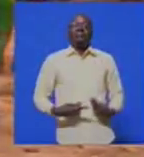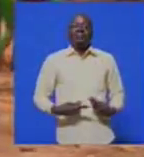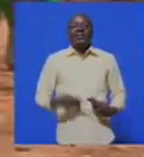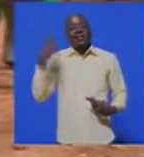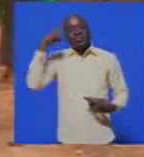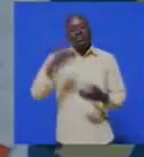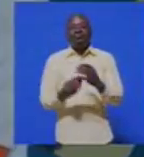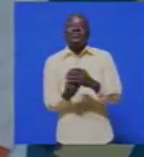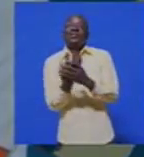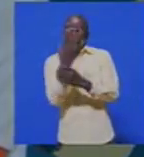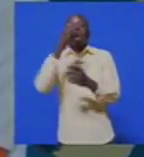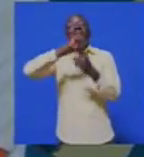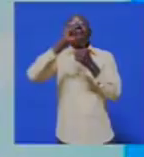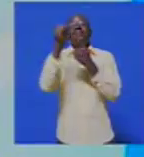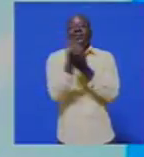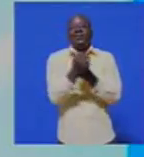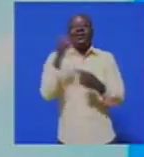l'épanouissement socio-scolaire des jeunes filles.